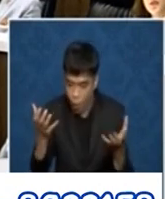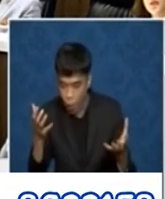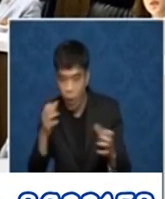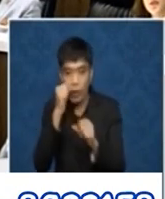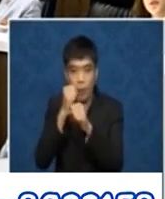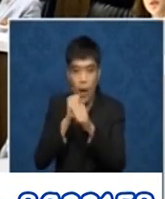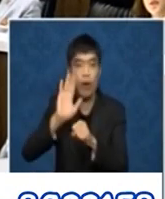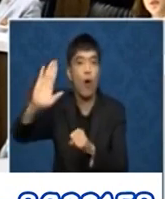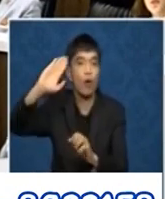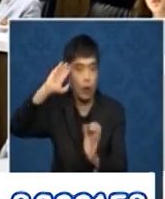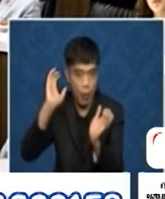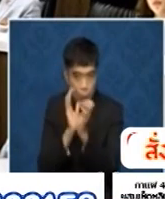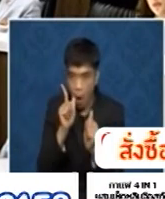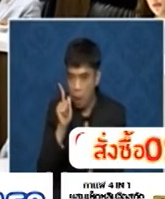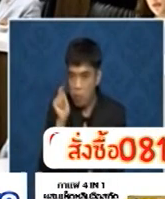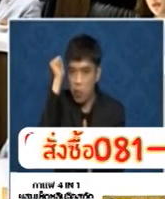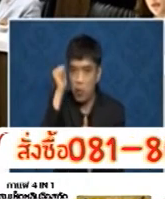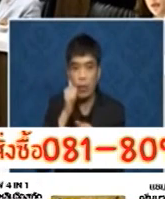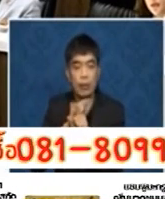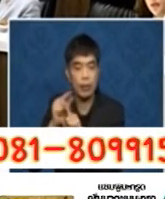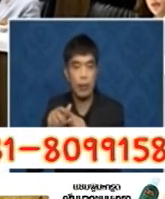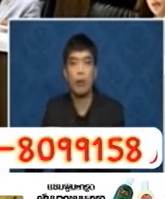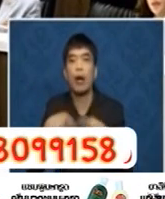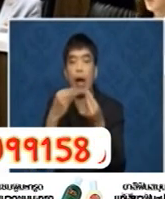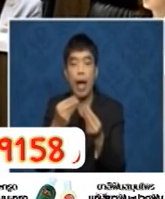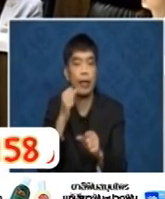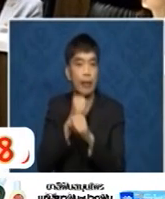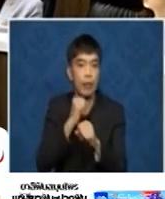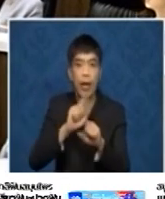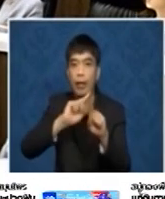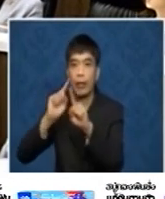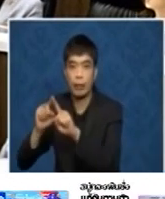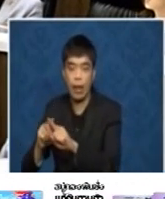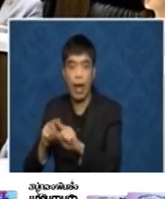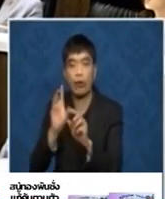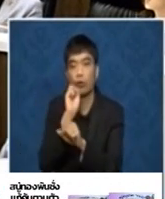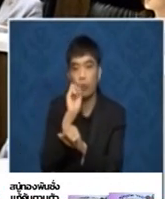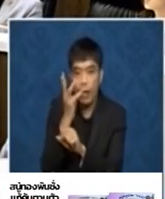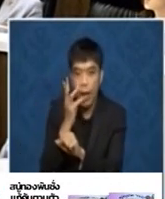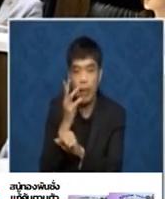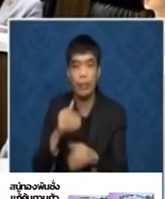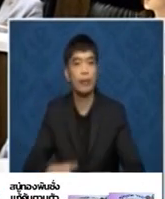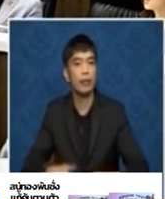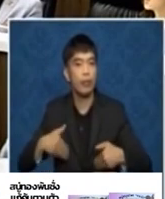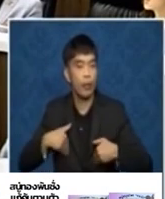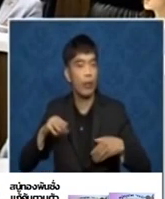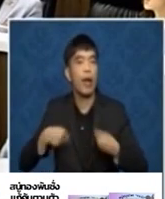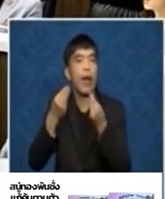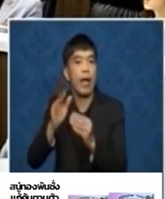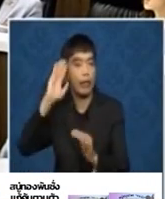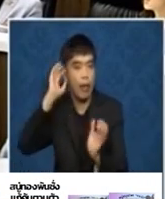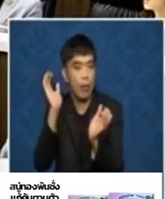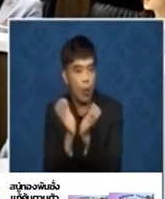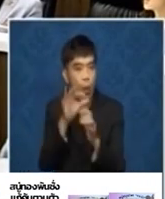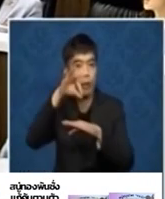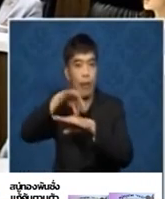การปฏิบัติงานเพื่ออำนวยความสะดวกในการดูแลสวัสดิการและสวัสดิภาพให้กับประชาชนและตำรวจชั้นผู้น้อยด้วยครับข